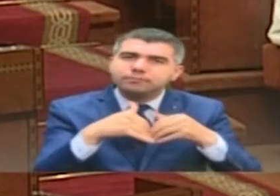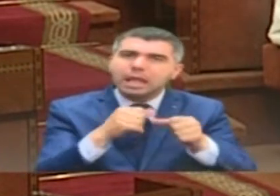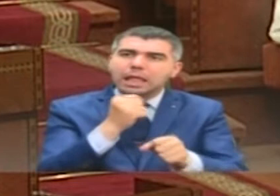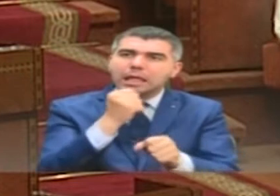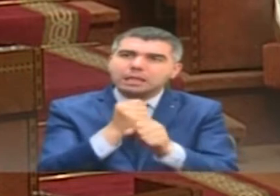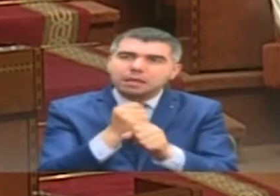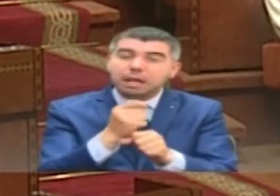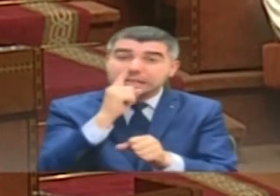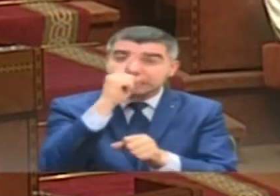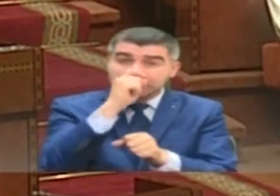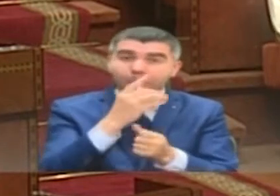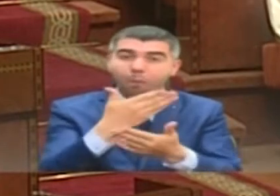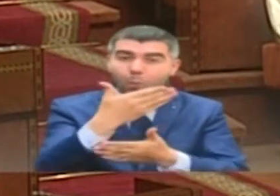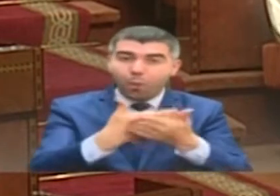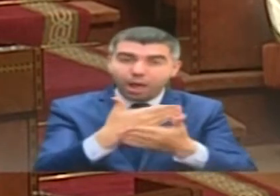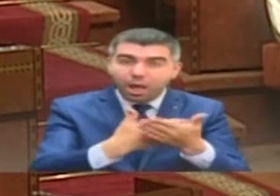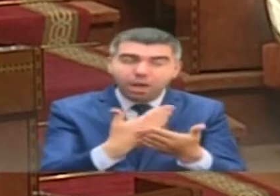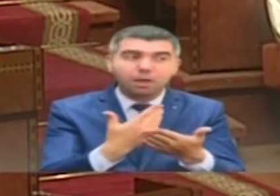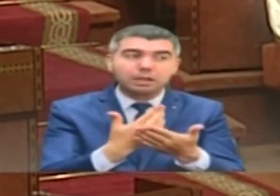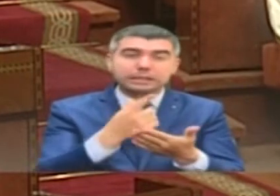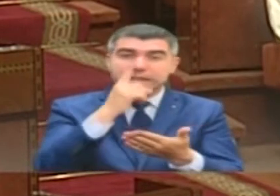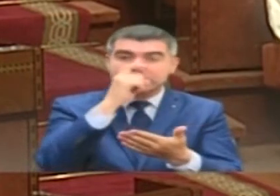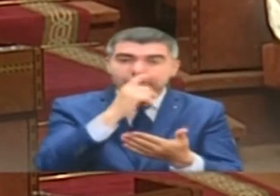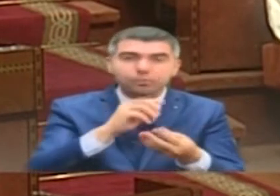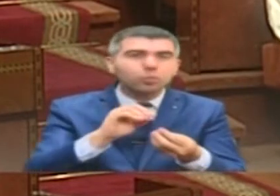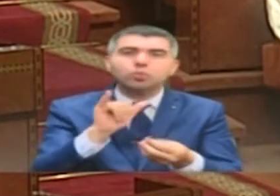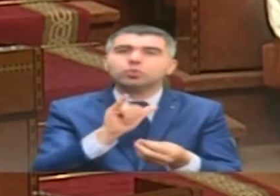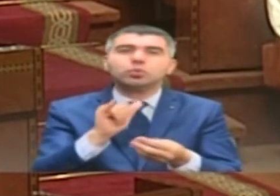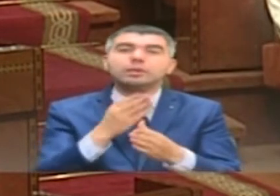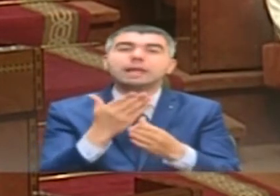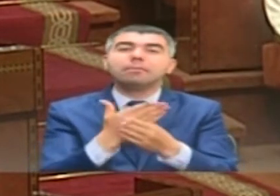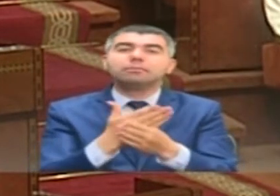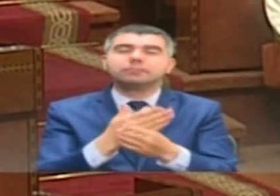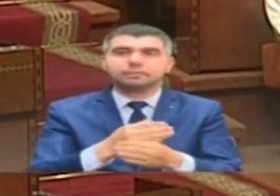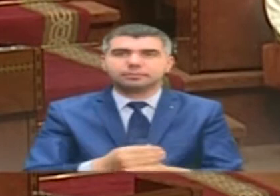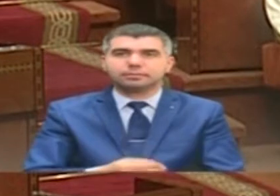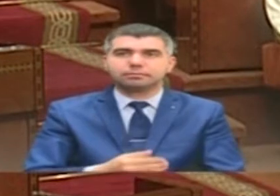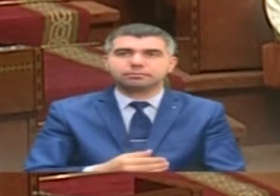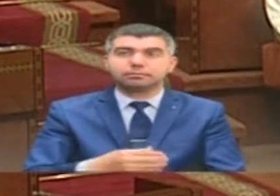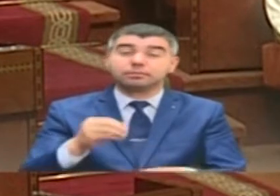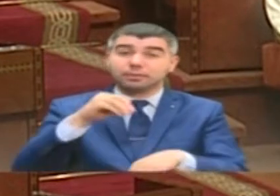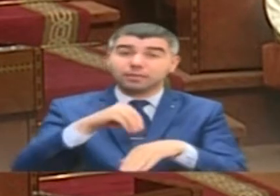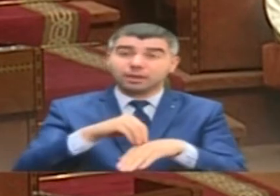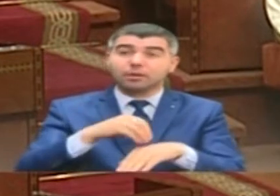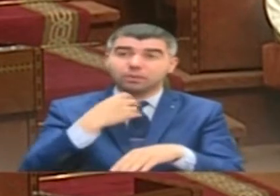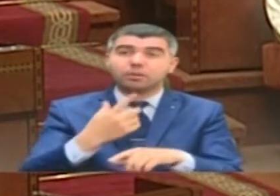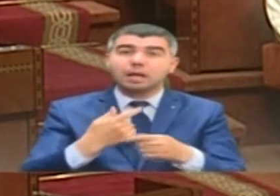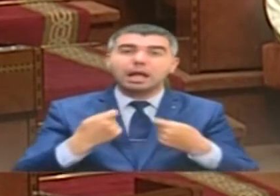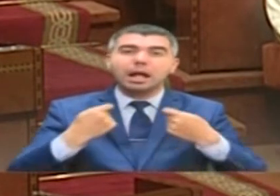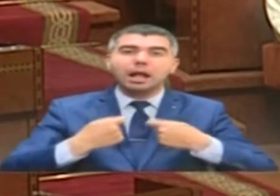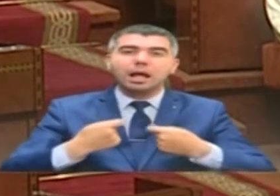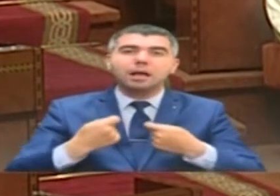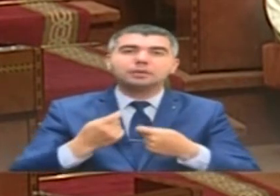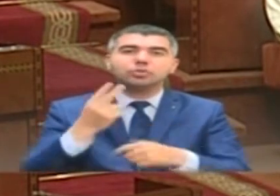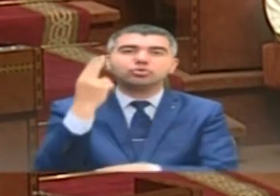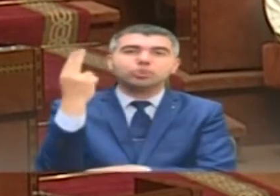صعوبات اداريه، واش صعوبات تقنيه الى اخره، باش نعرفوا شنو هي الاسباب بالضبط. ثم من ناحيه ثانيه طلبنا من الساده رؤساء الجامعات انه